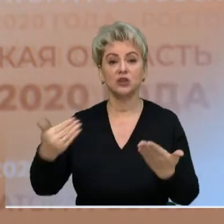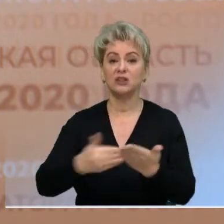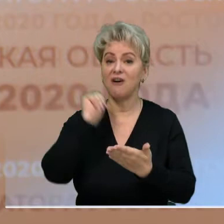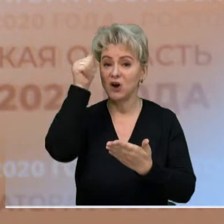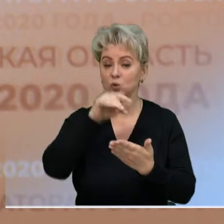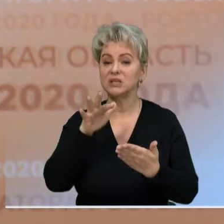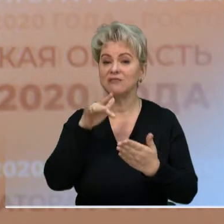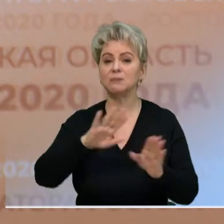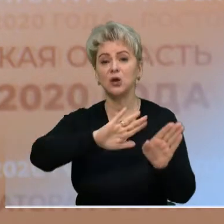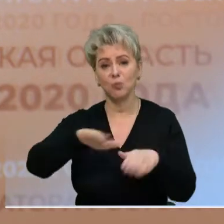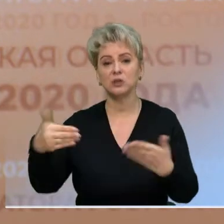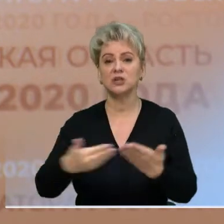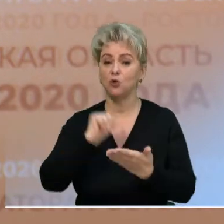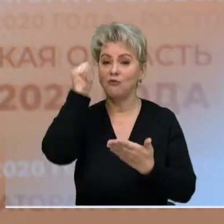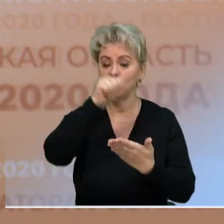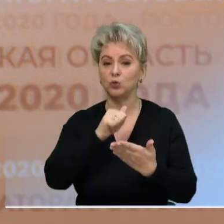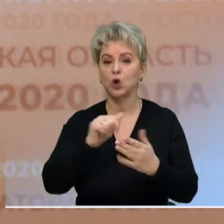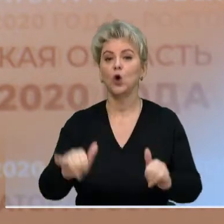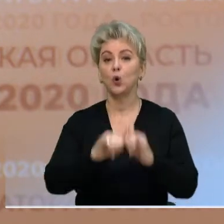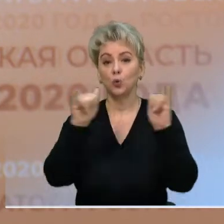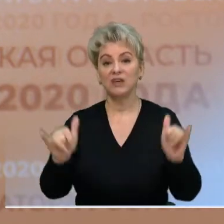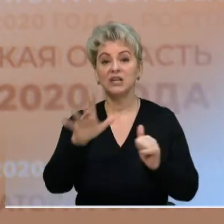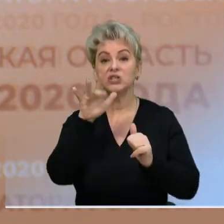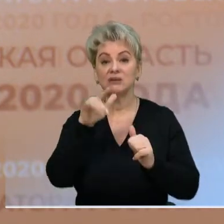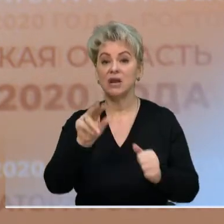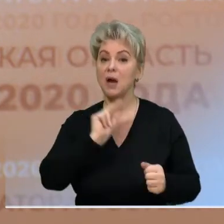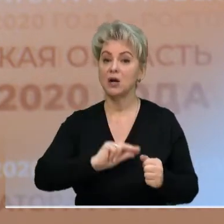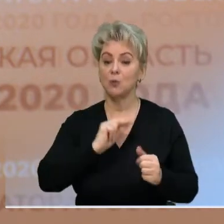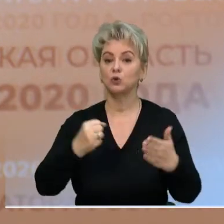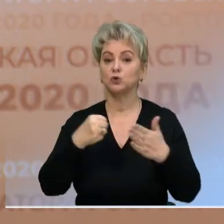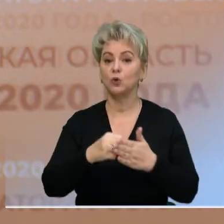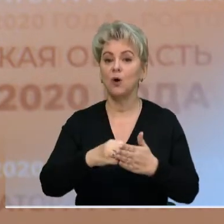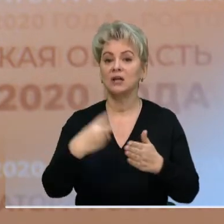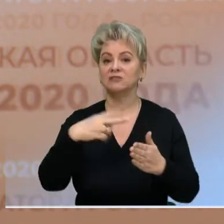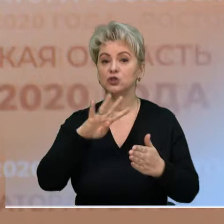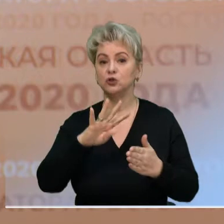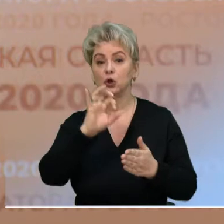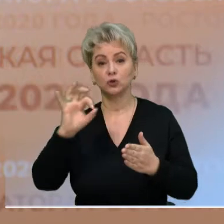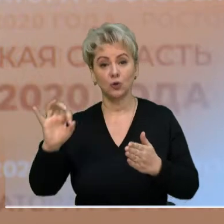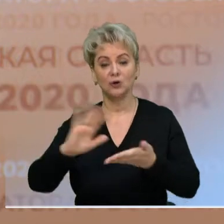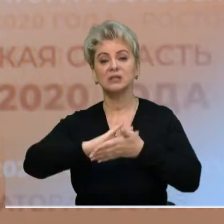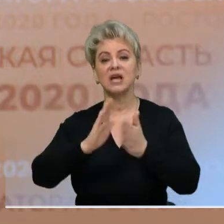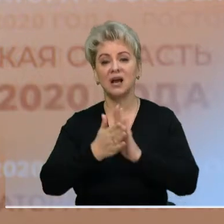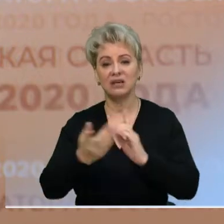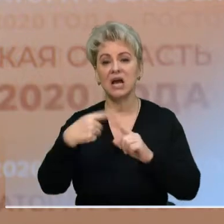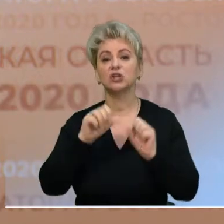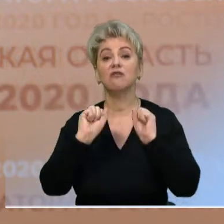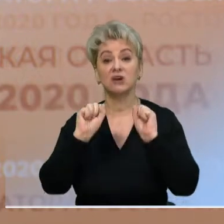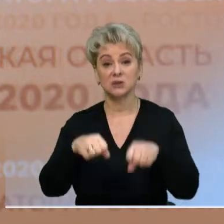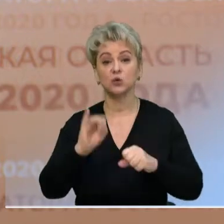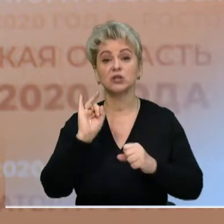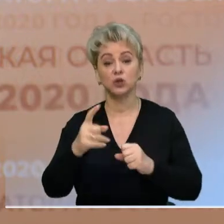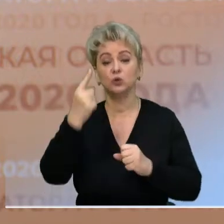предновогодний период, и сразу после Нового года увеличить время работы до 0 часов. Договорились, что это возможно,